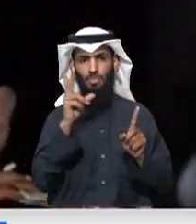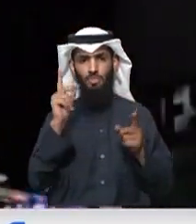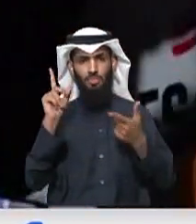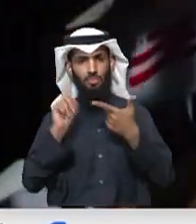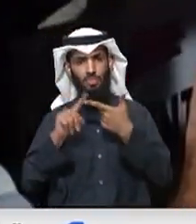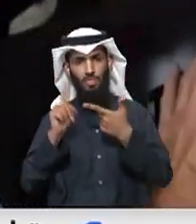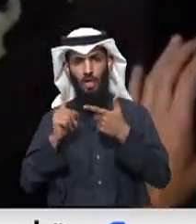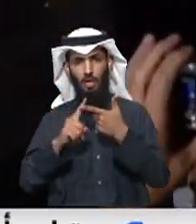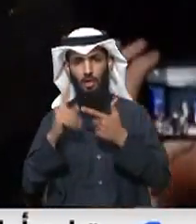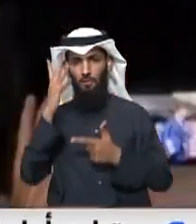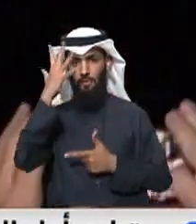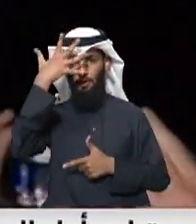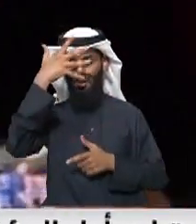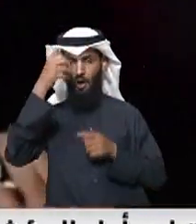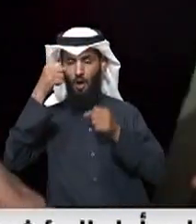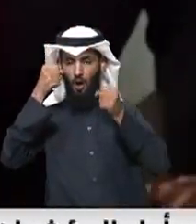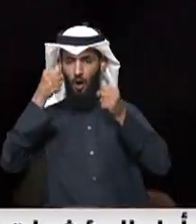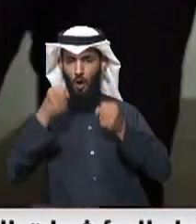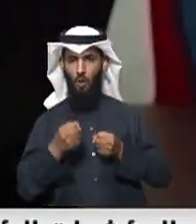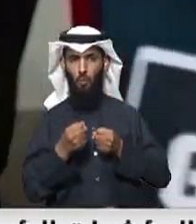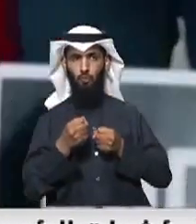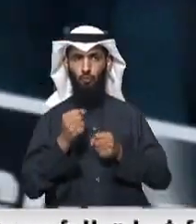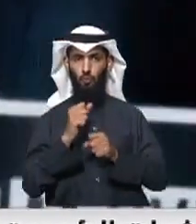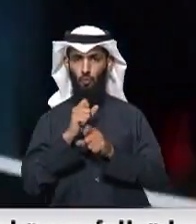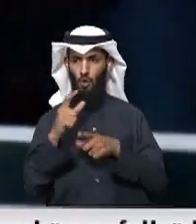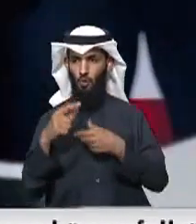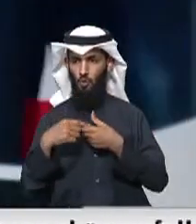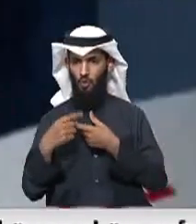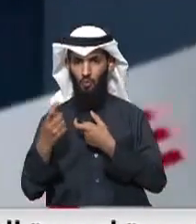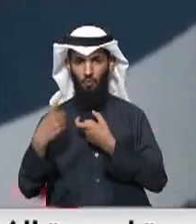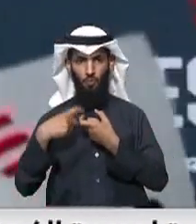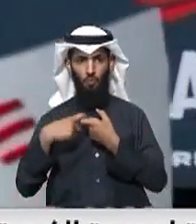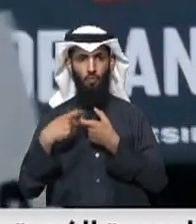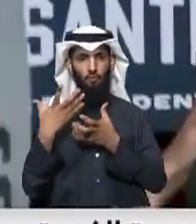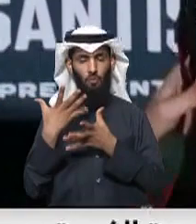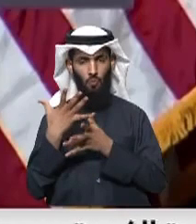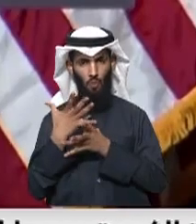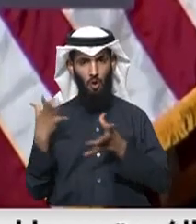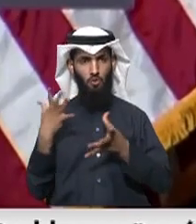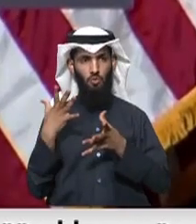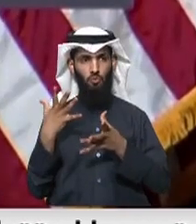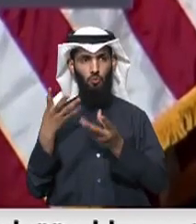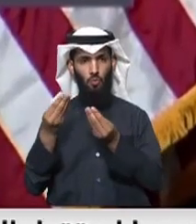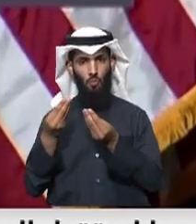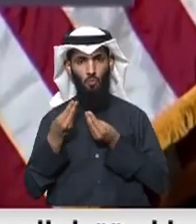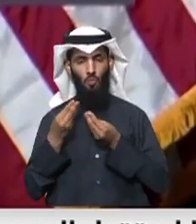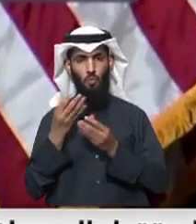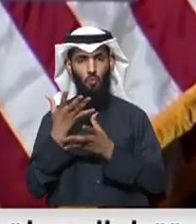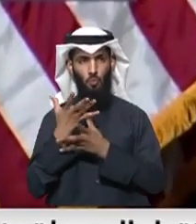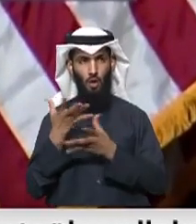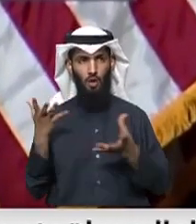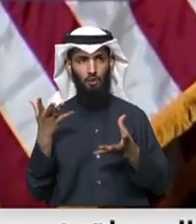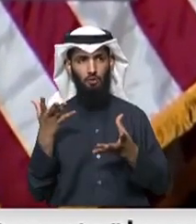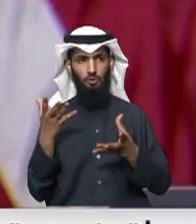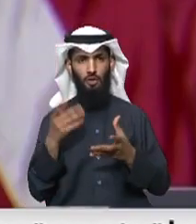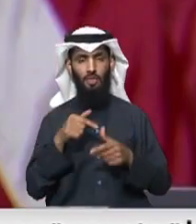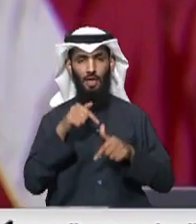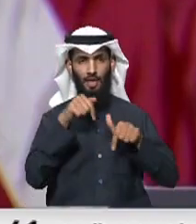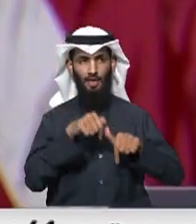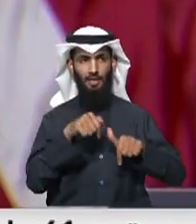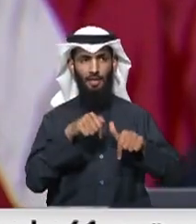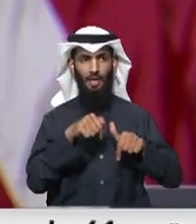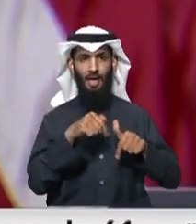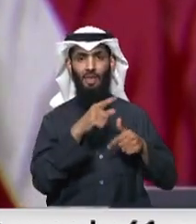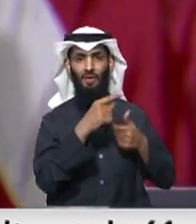حتى الان على جزء كبير من قاعده الحزب الانتخابيه وفي رد فعل على انسحاب حاكم فلوريدا اكد